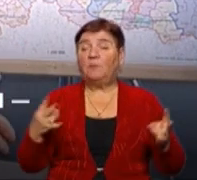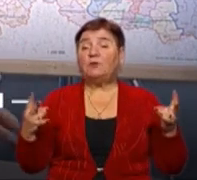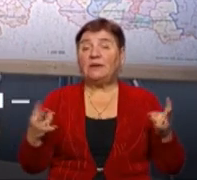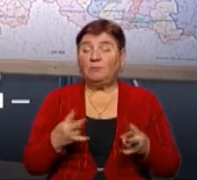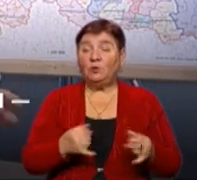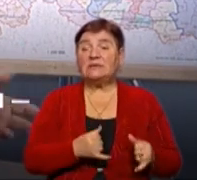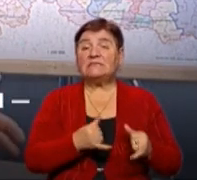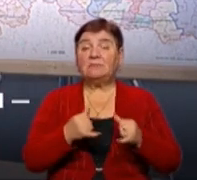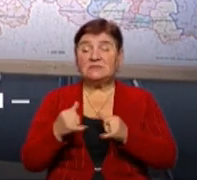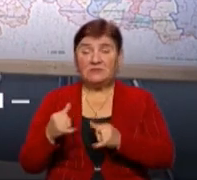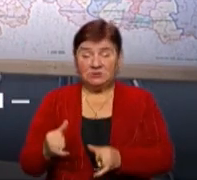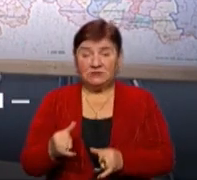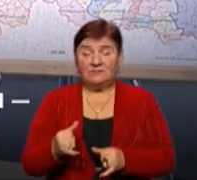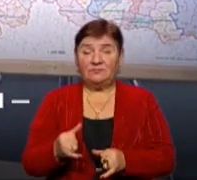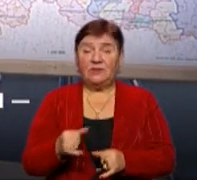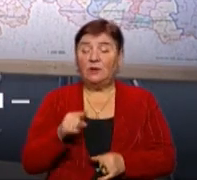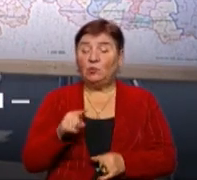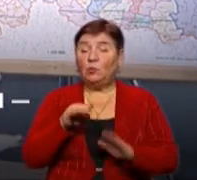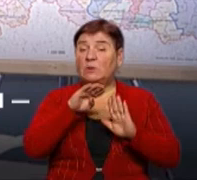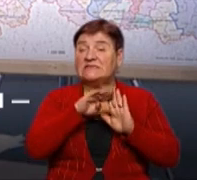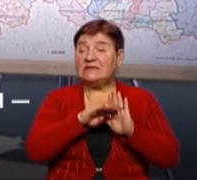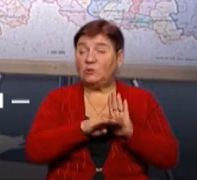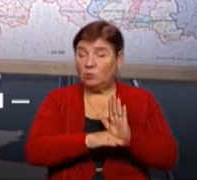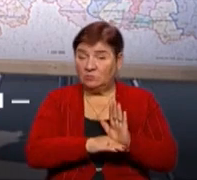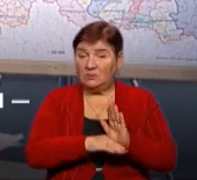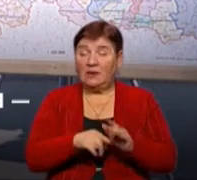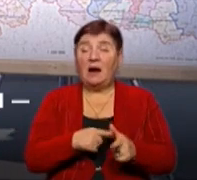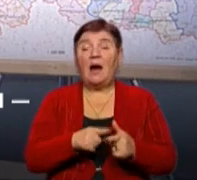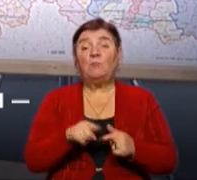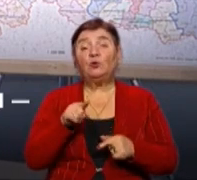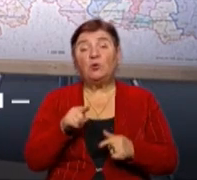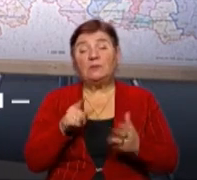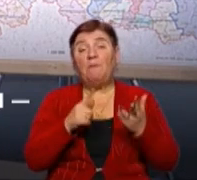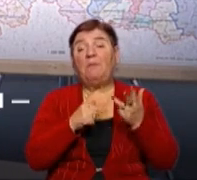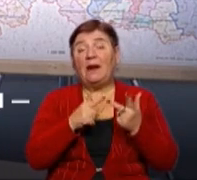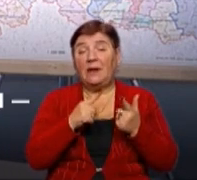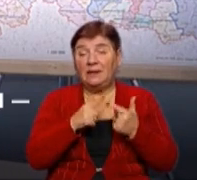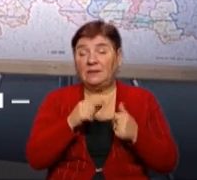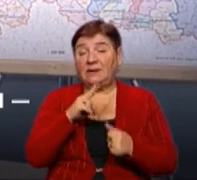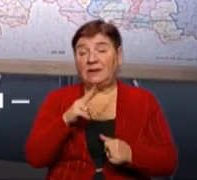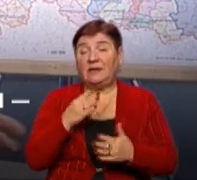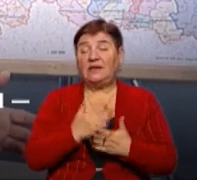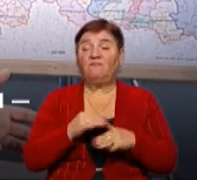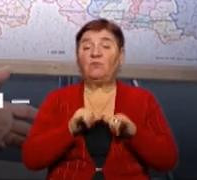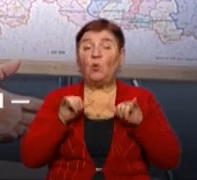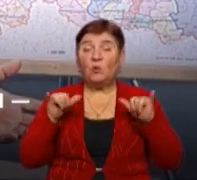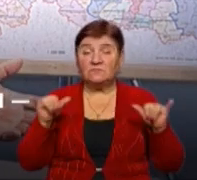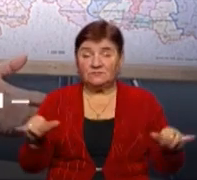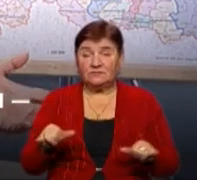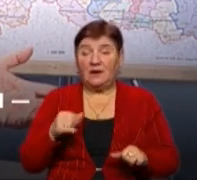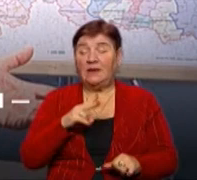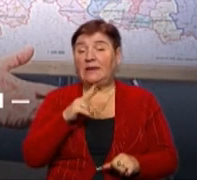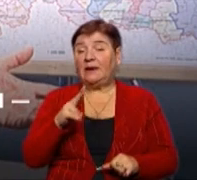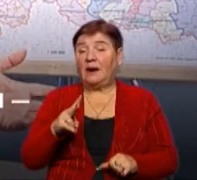потрібно забезпечити ту статтю або той перелік того, що є в бюджеті розвитку, як непорушна, як